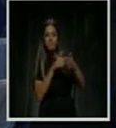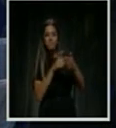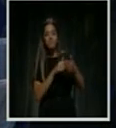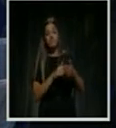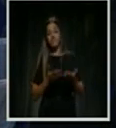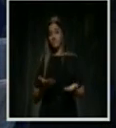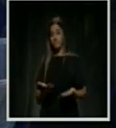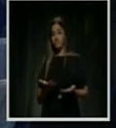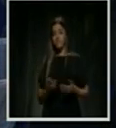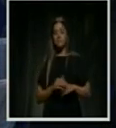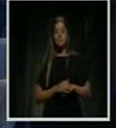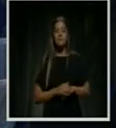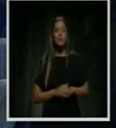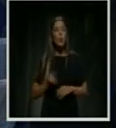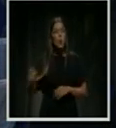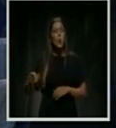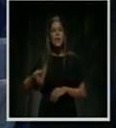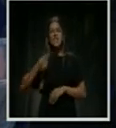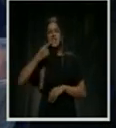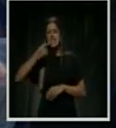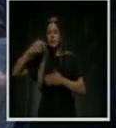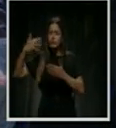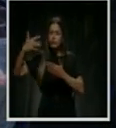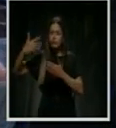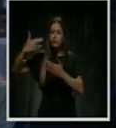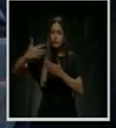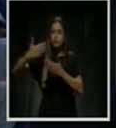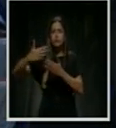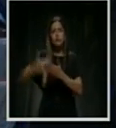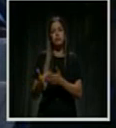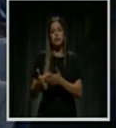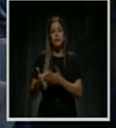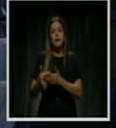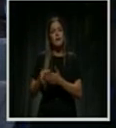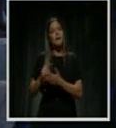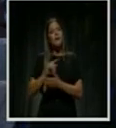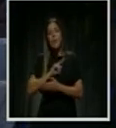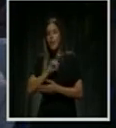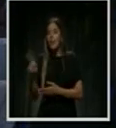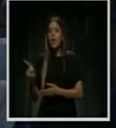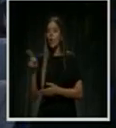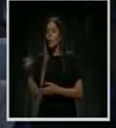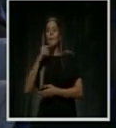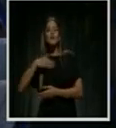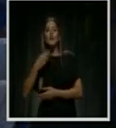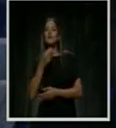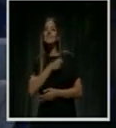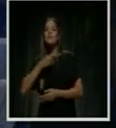għamel għal-ħafna snin u taqablu biex ma nġibux l-isperiet l-ura